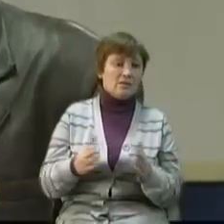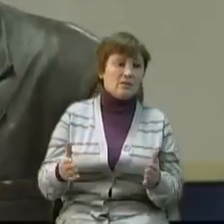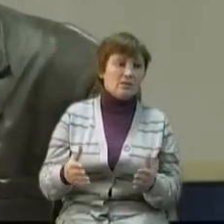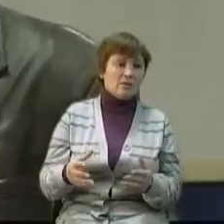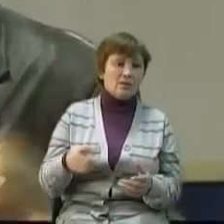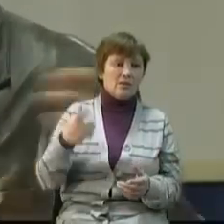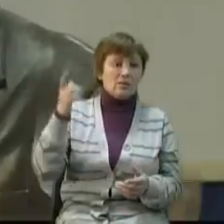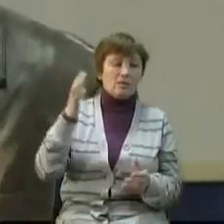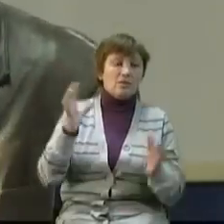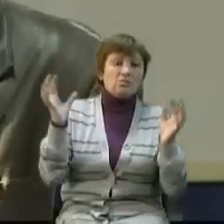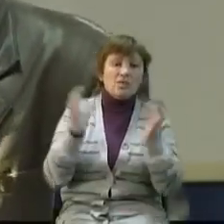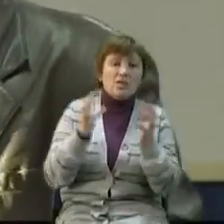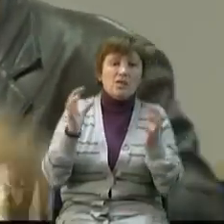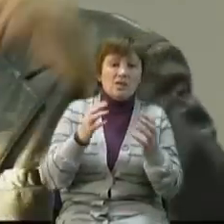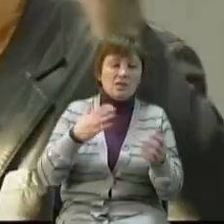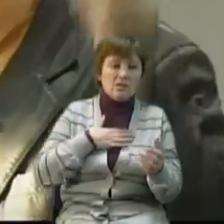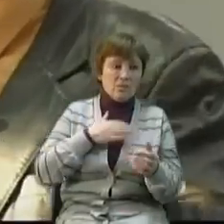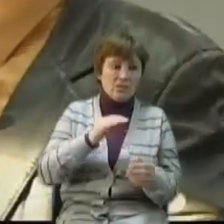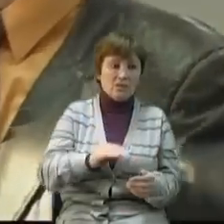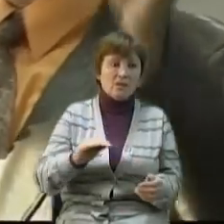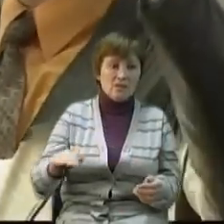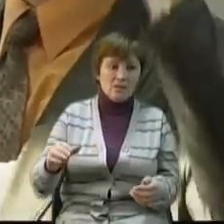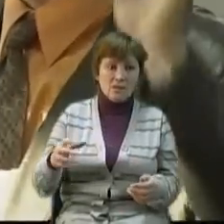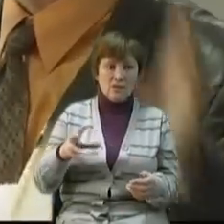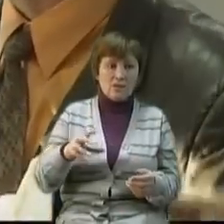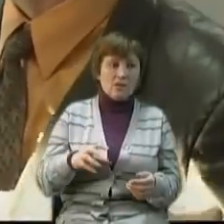моих детей от всяких несчастий, сохрани моих детей от каких-то проблем.